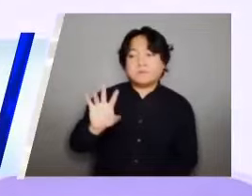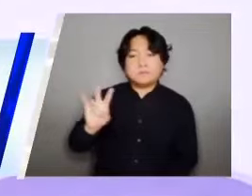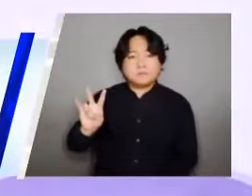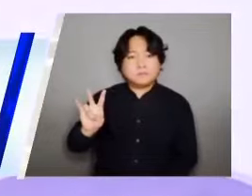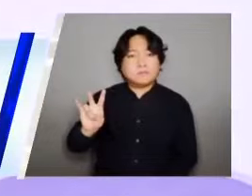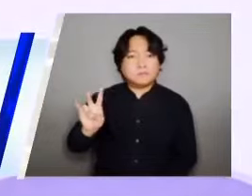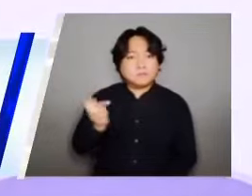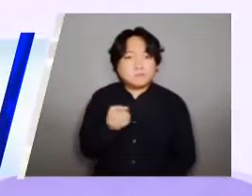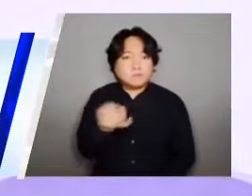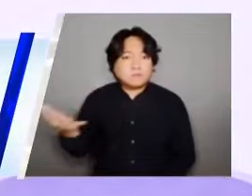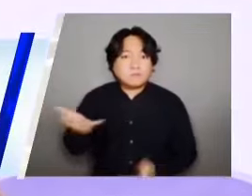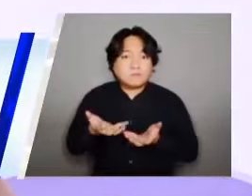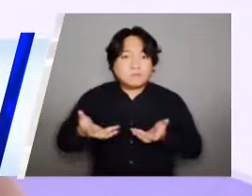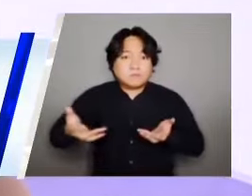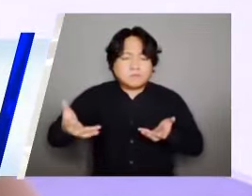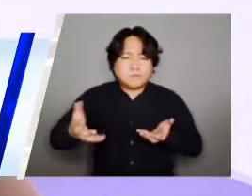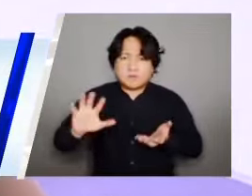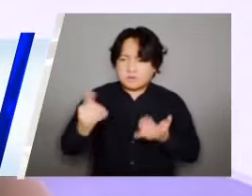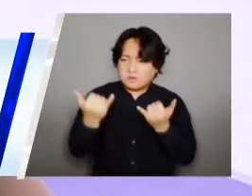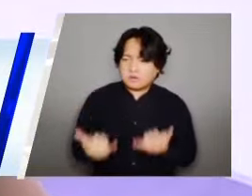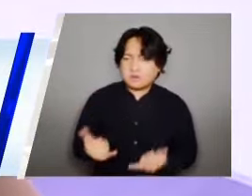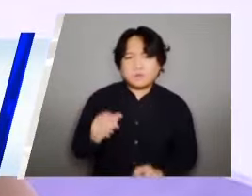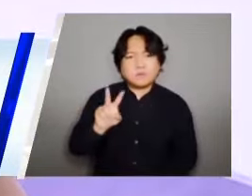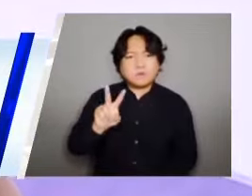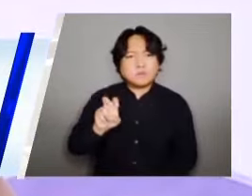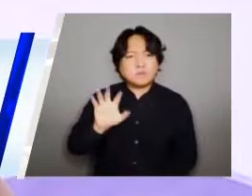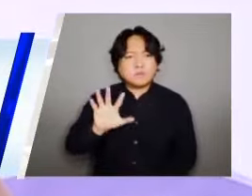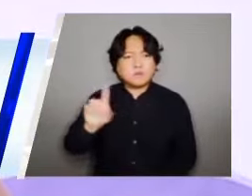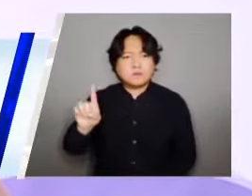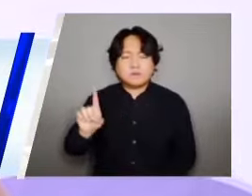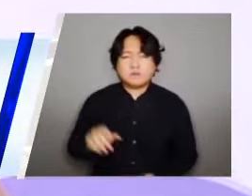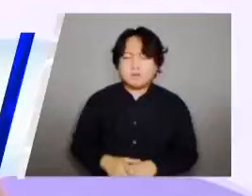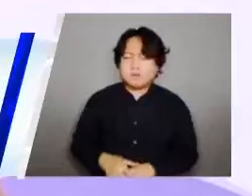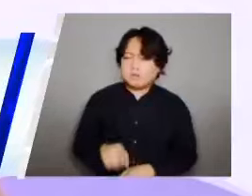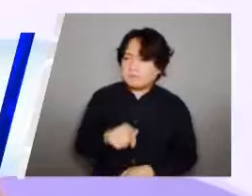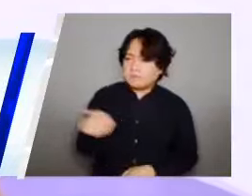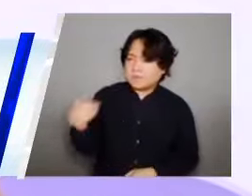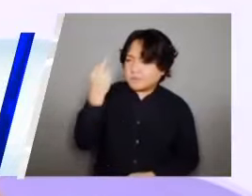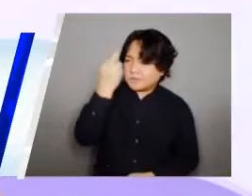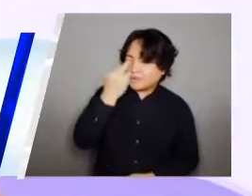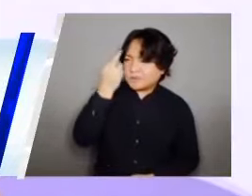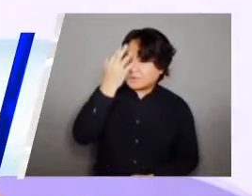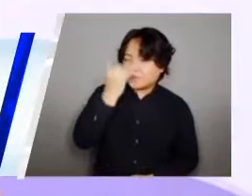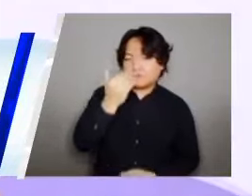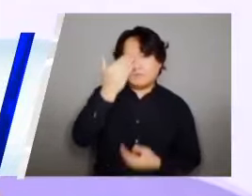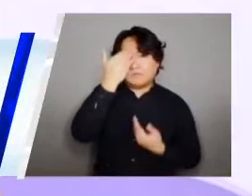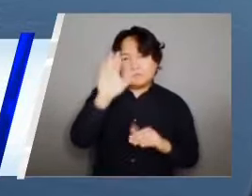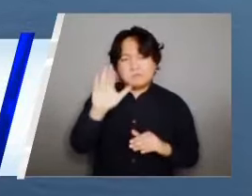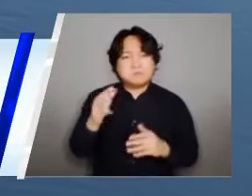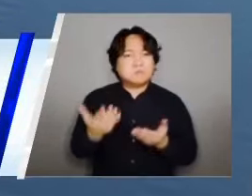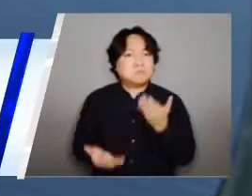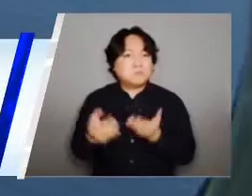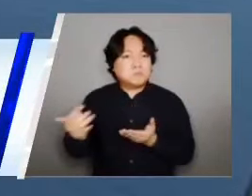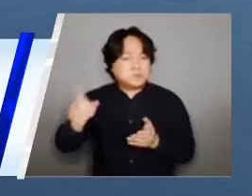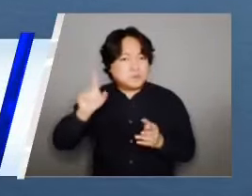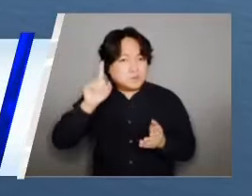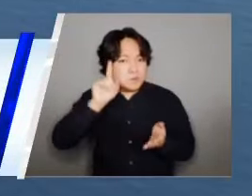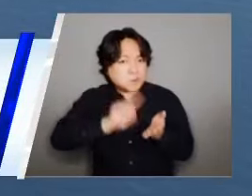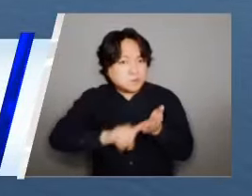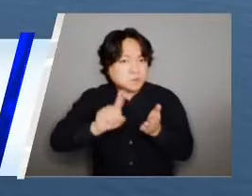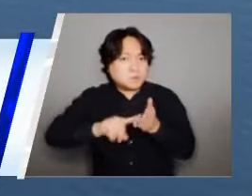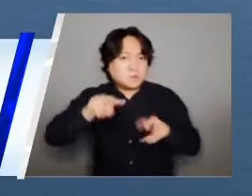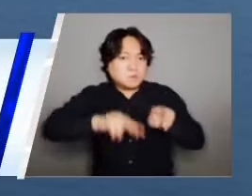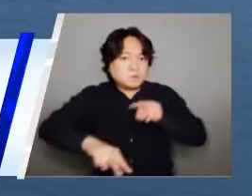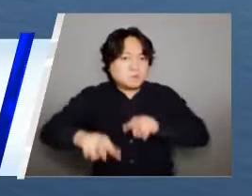251 for whatever reason we could I don't want to speculate on that we Continue monitoring we continue performing our mandate pero hindi raw